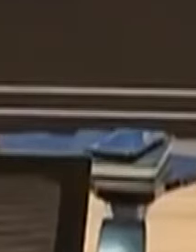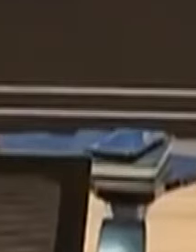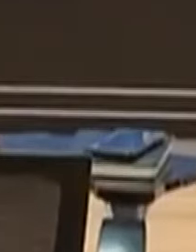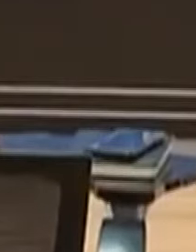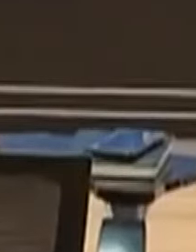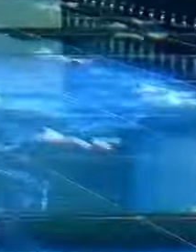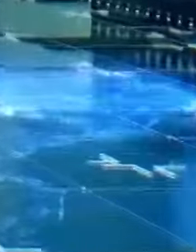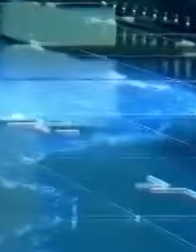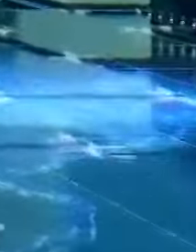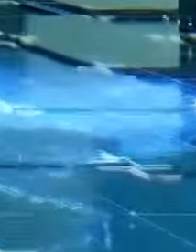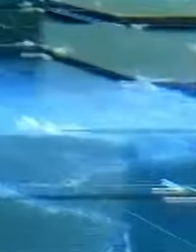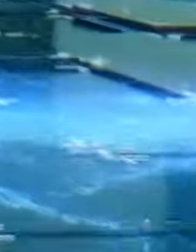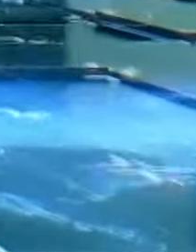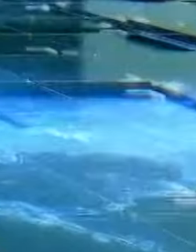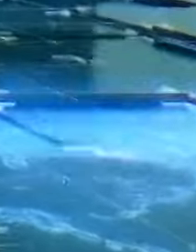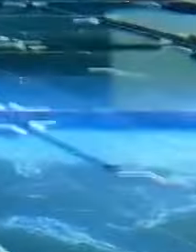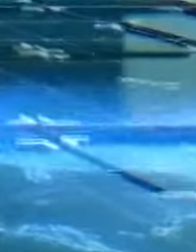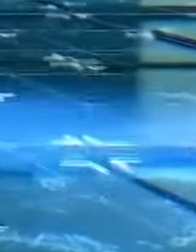телеарнасы.